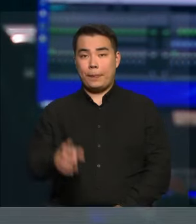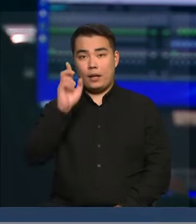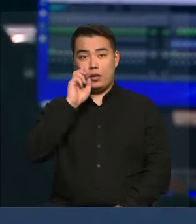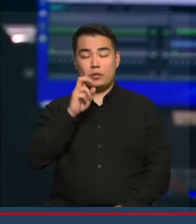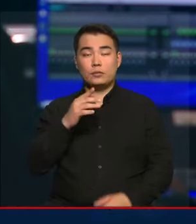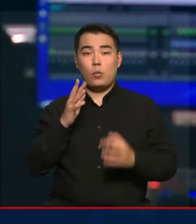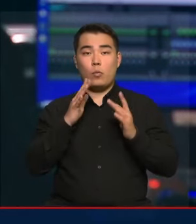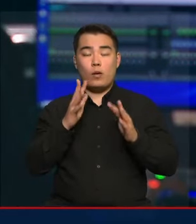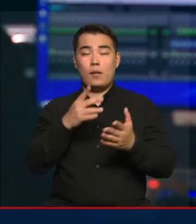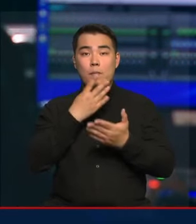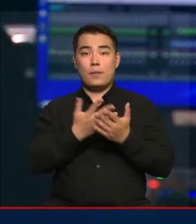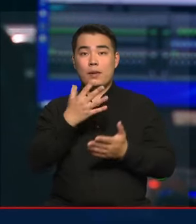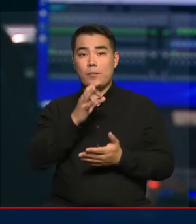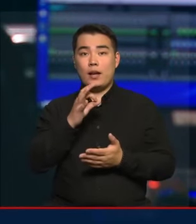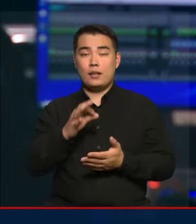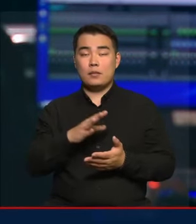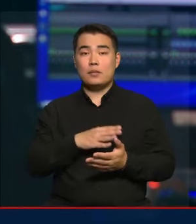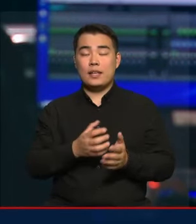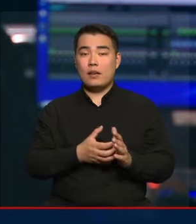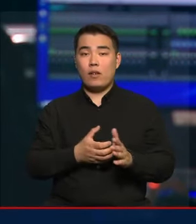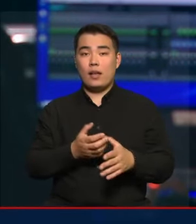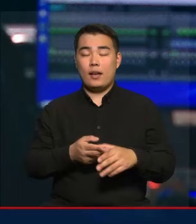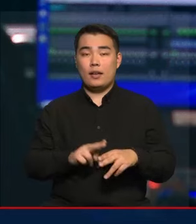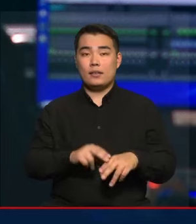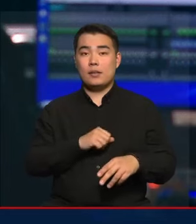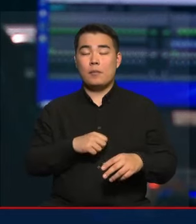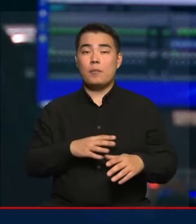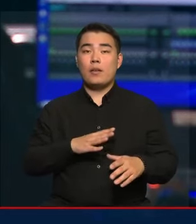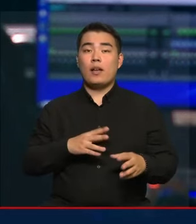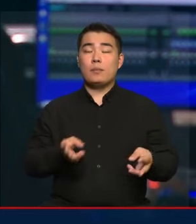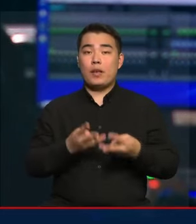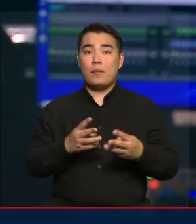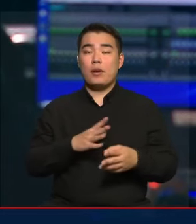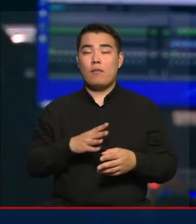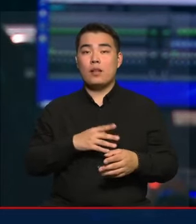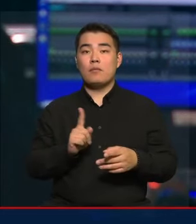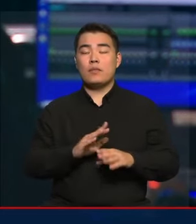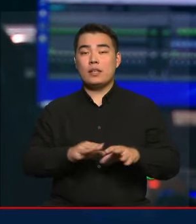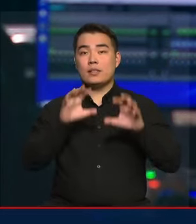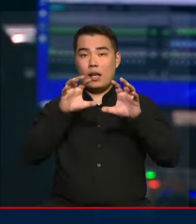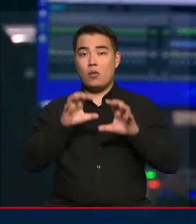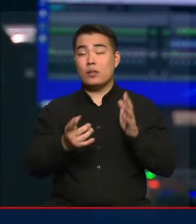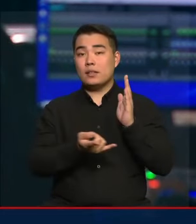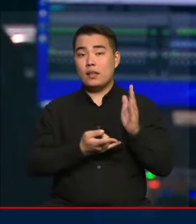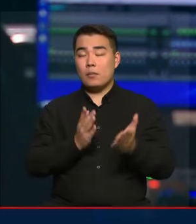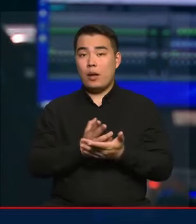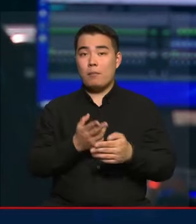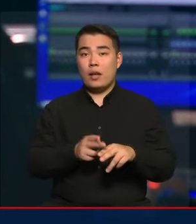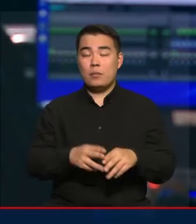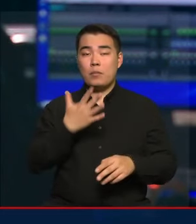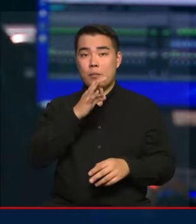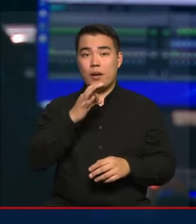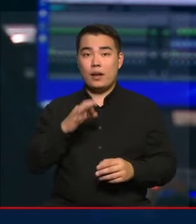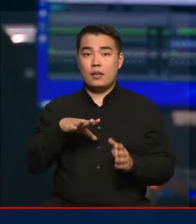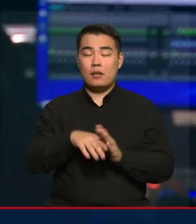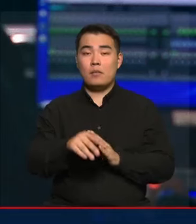Елімізде орман алқабы 5%-ға да жетпейді. Соның өзі кейде өртеніп, кейде заңсыз кесіліп жатады. Сөйтіп жүргенде сол